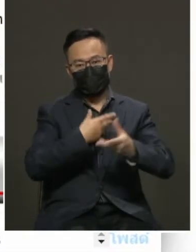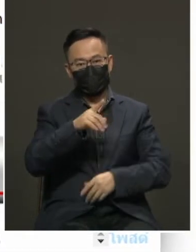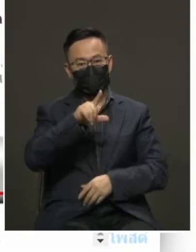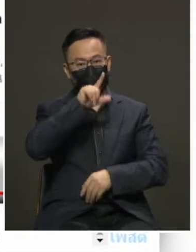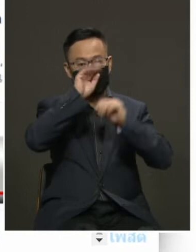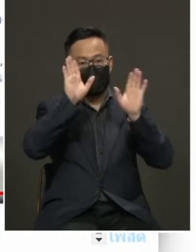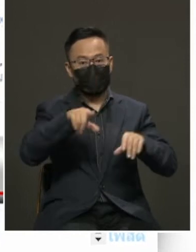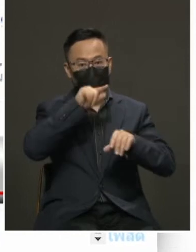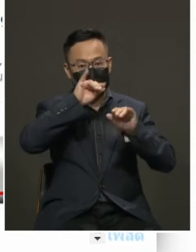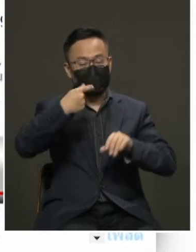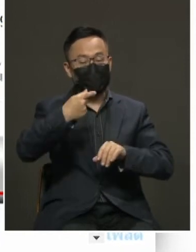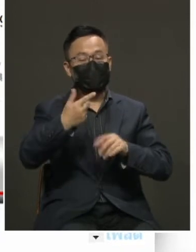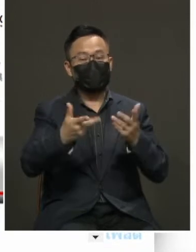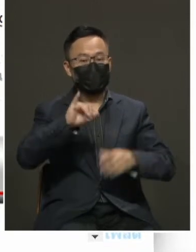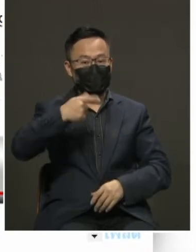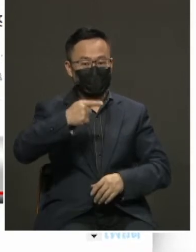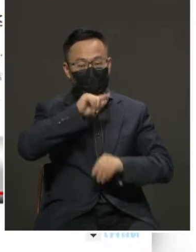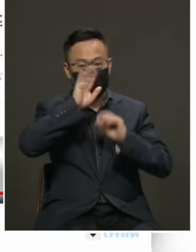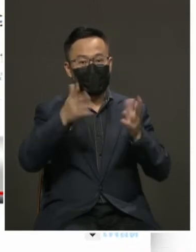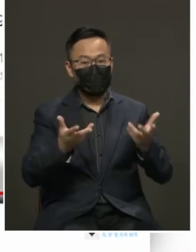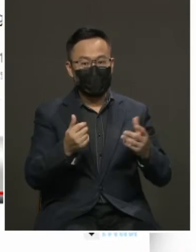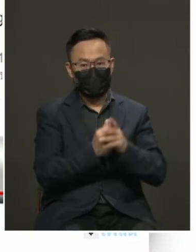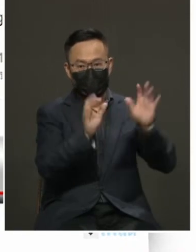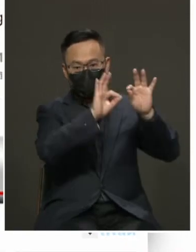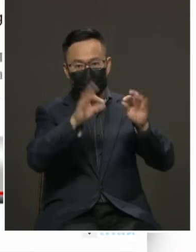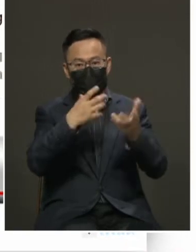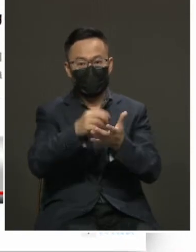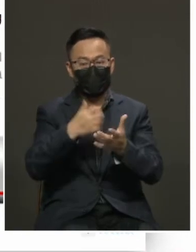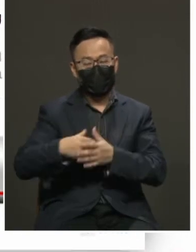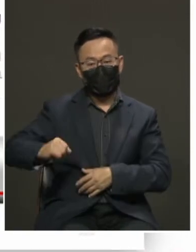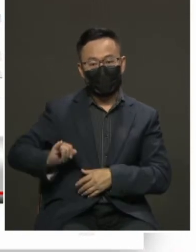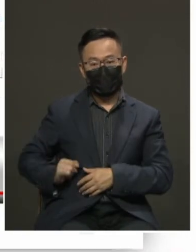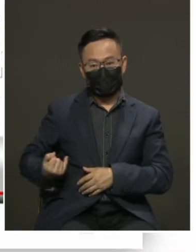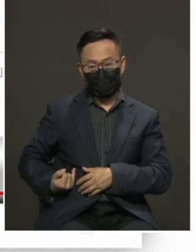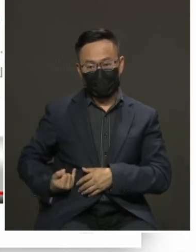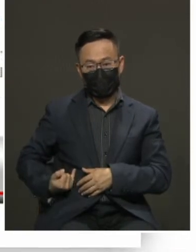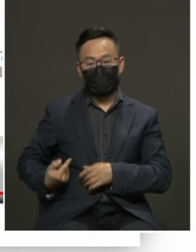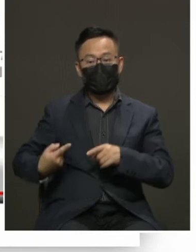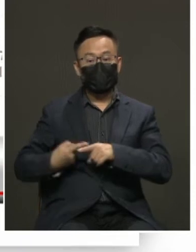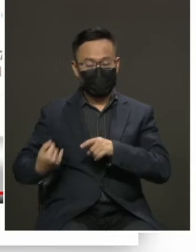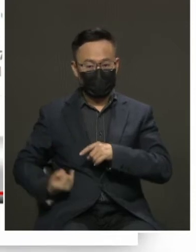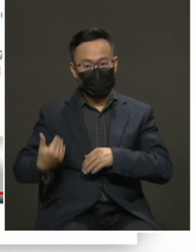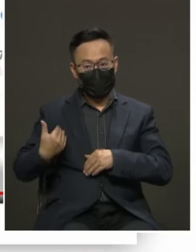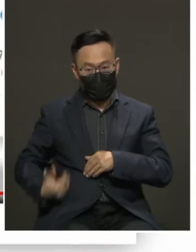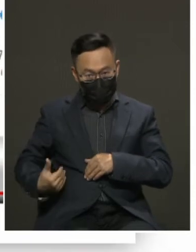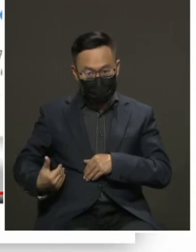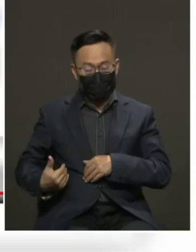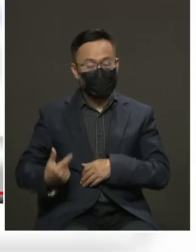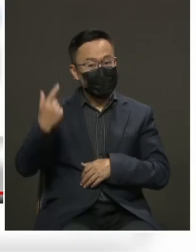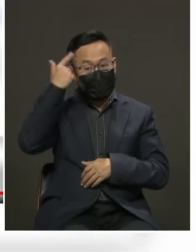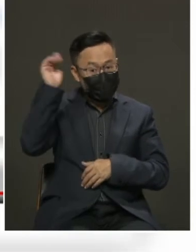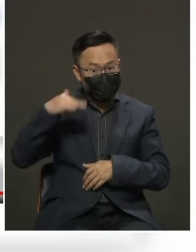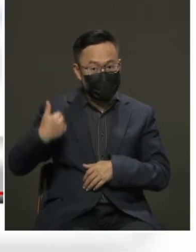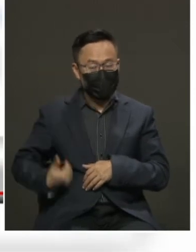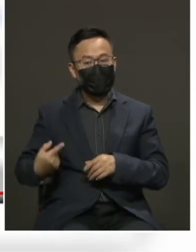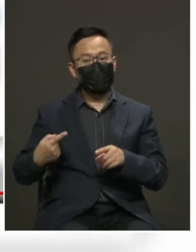ะว่าแม่ดันเป็นไส้ติ่งอักเสบต้องผ่าตัดแล้วก็ไม่ได้ลงแข่งขันเนี่ยไม่ใช่สิ่งที่ผมคาดหวังไว้เลย